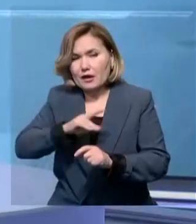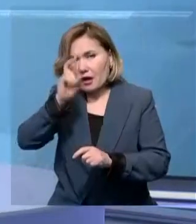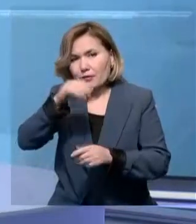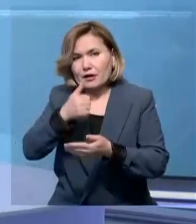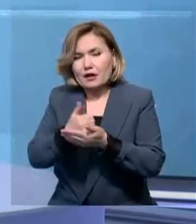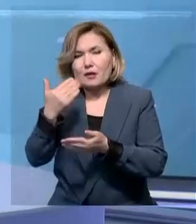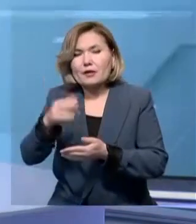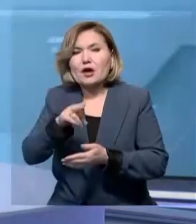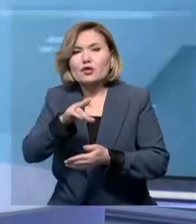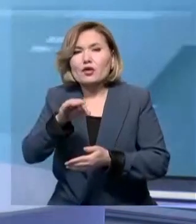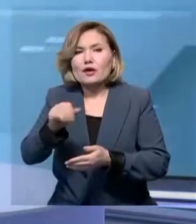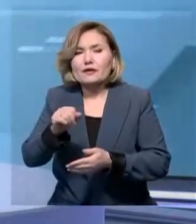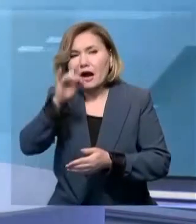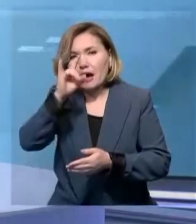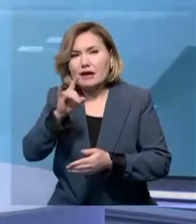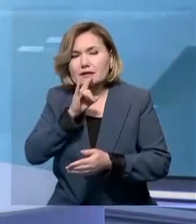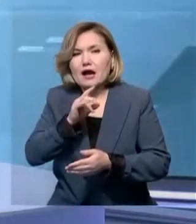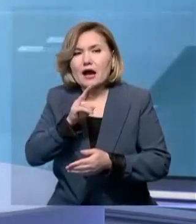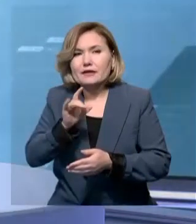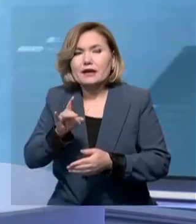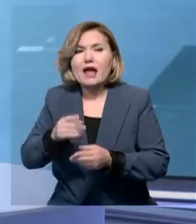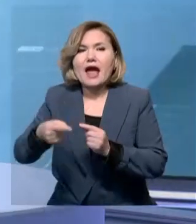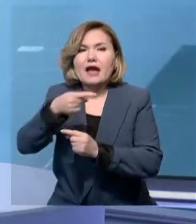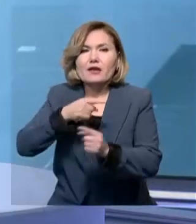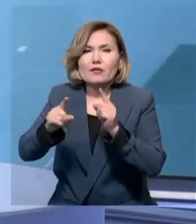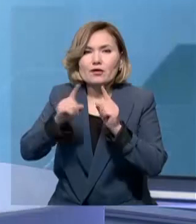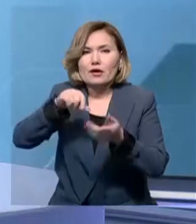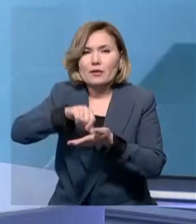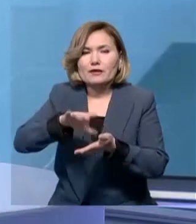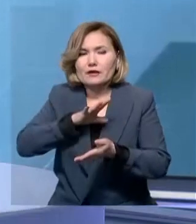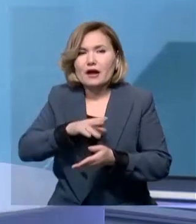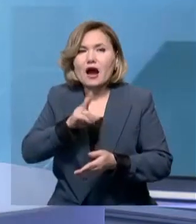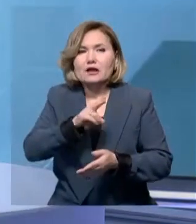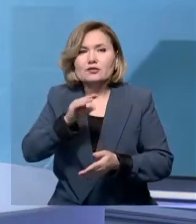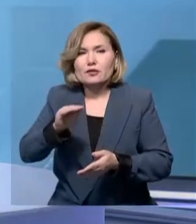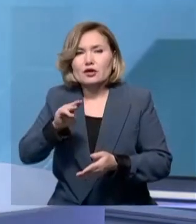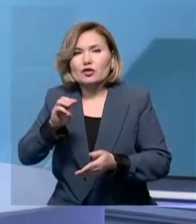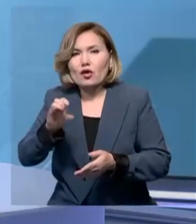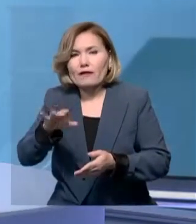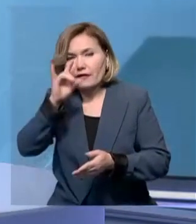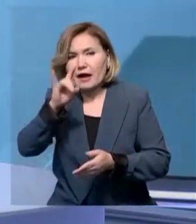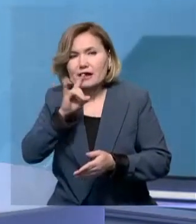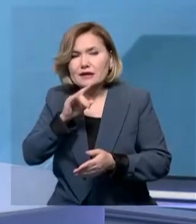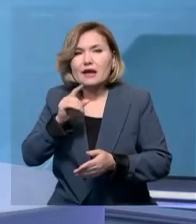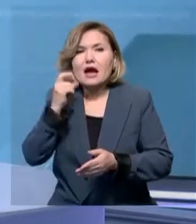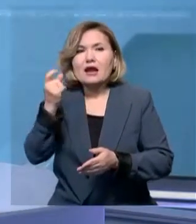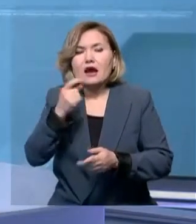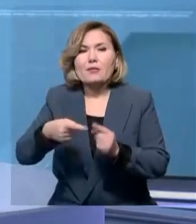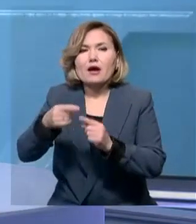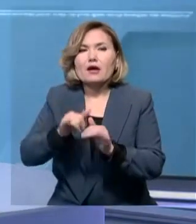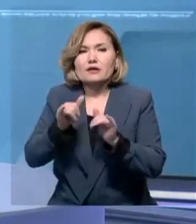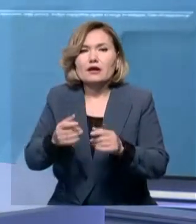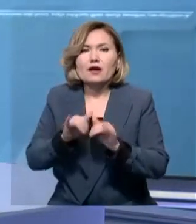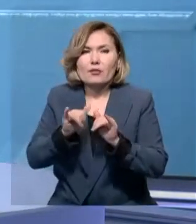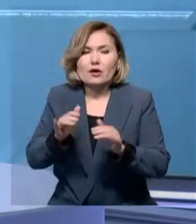Мемлекет басшысы Дохада Қазақ-Қатар инвестициялық дөңгелек үстеліне қатысты. Қасым-Жомарт Тоқаев екі ел арасындағы экономикалық байланысты